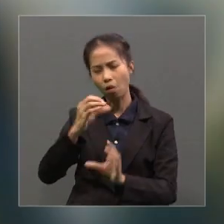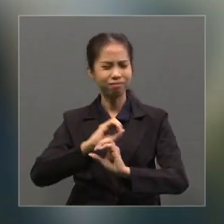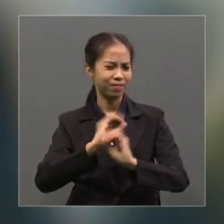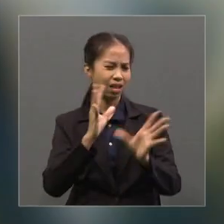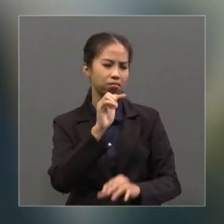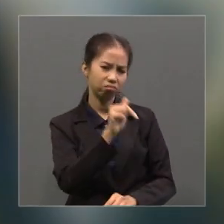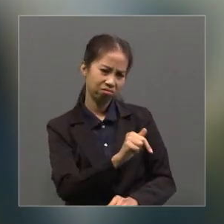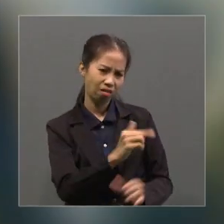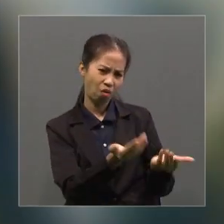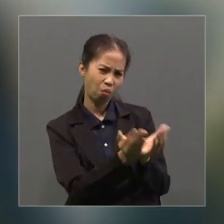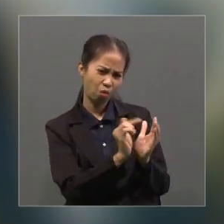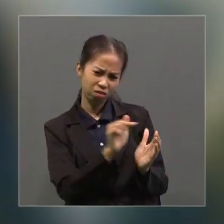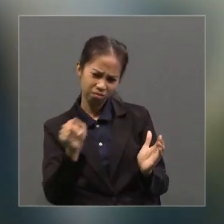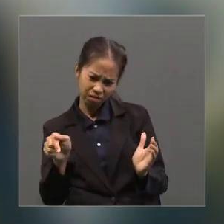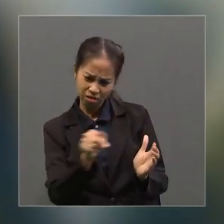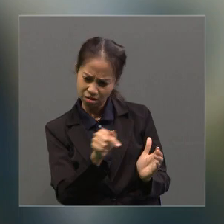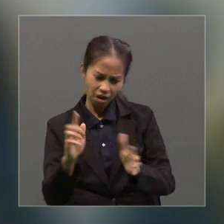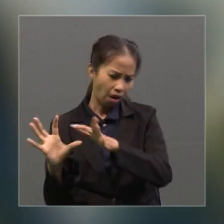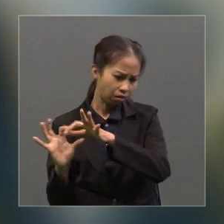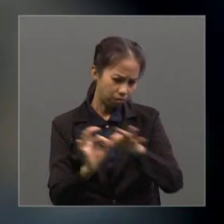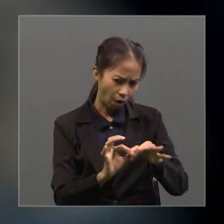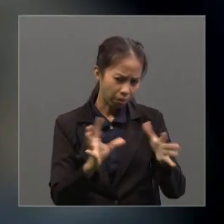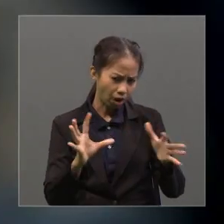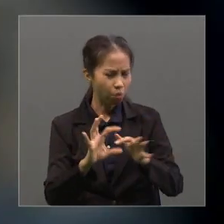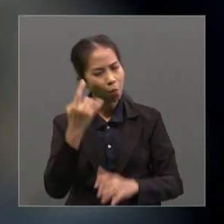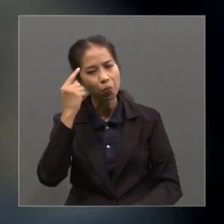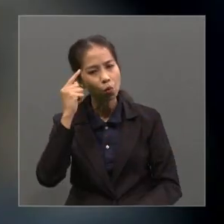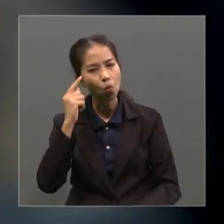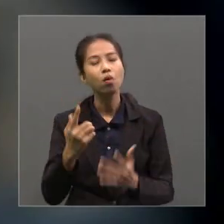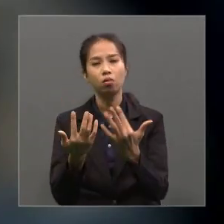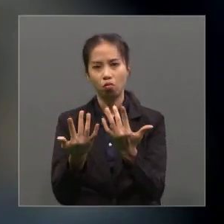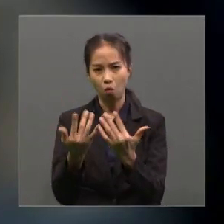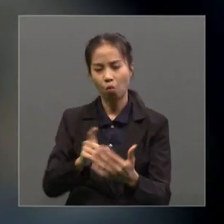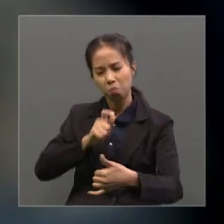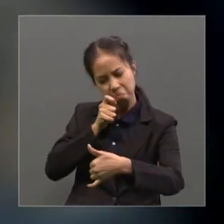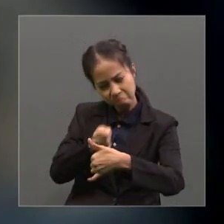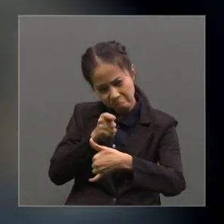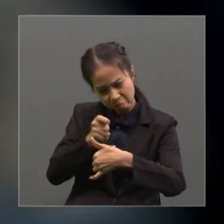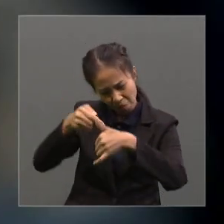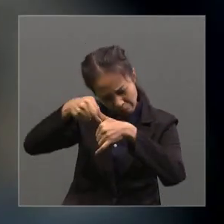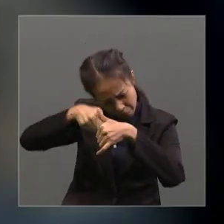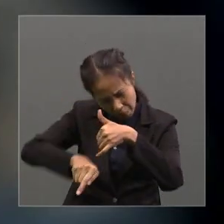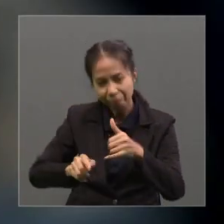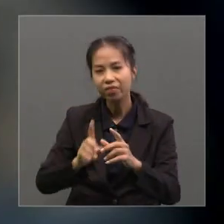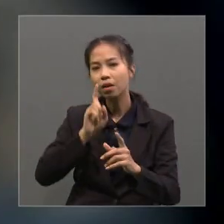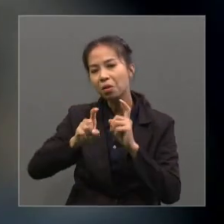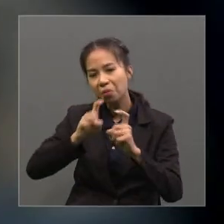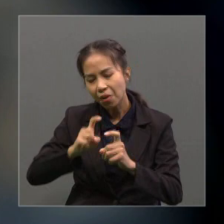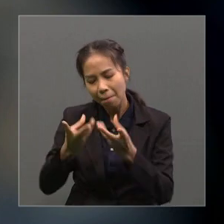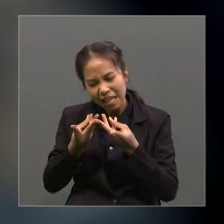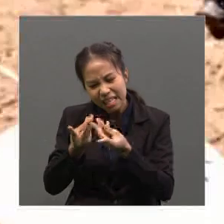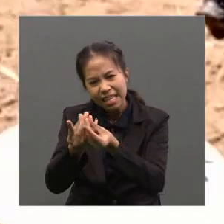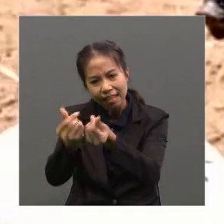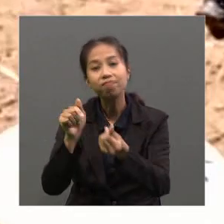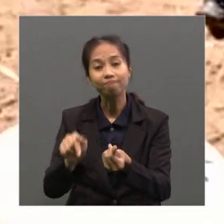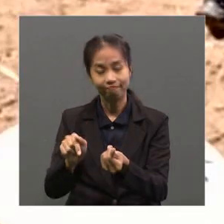เกี่ยวข้องกับเหตุการณ์ที่เกิดขึ้นอย่างไรเพราะว่าอาจจะต้องสอบปากคำอย่างละเอียดอีกครั้งค่ะซึ่งพลตำรวจโท